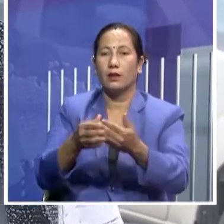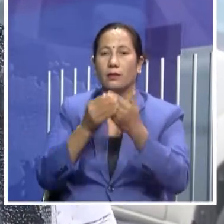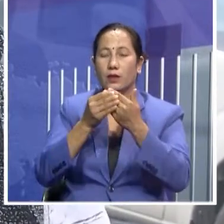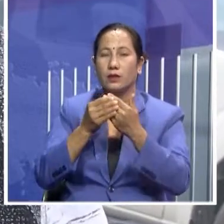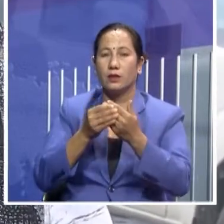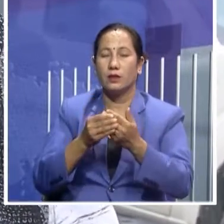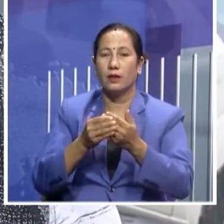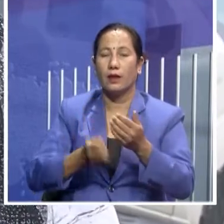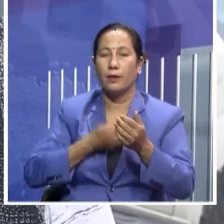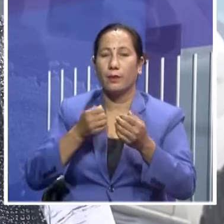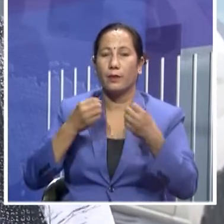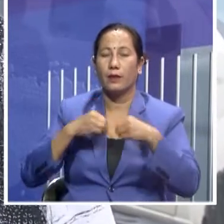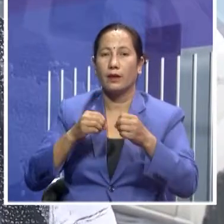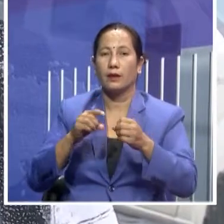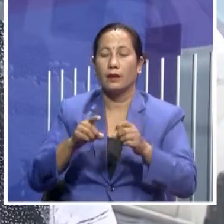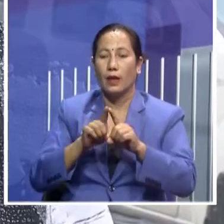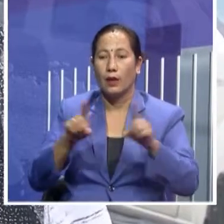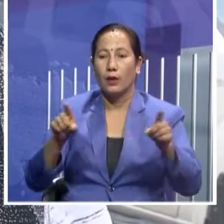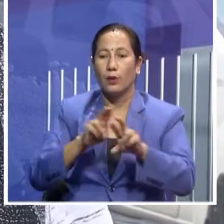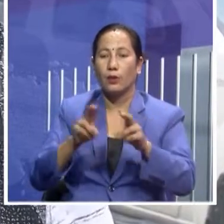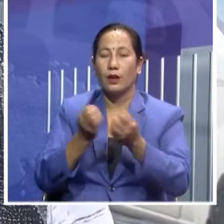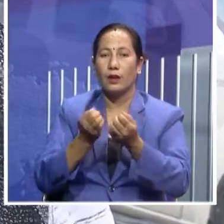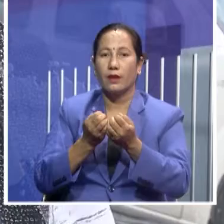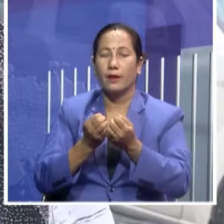जुन उपायहरू छन् त्यसलाई मापदण्डहरू पुरा गरेर